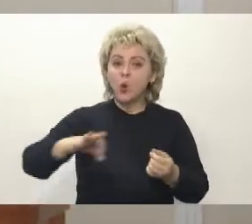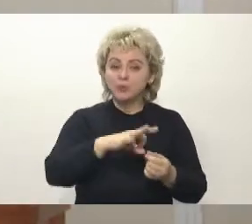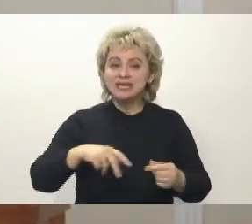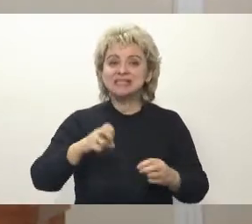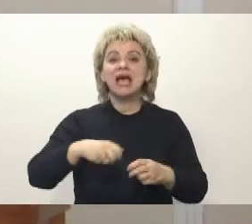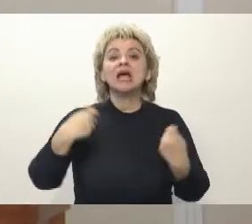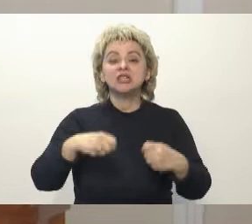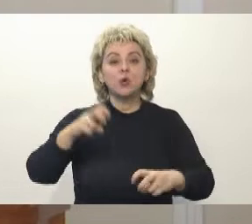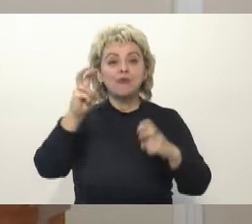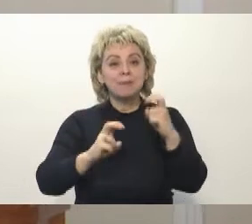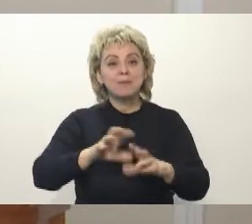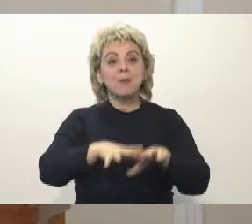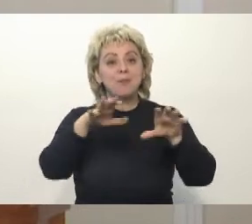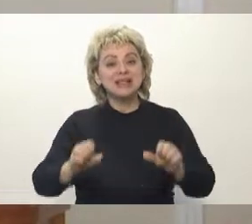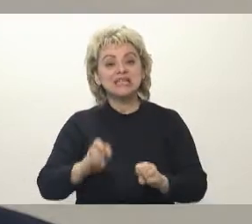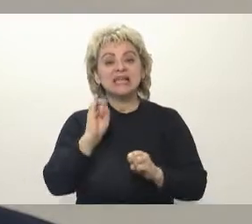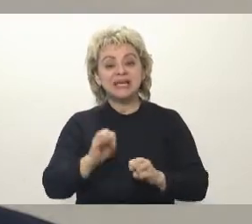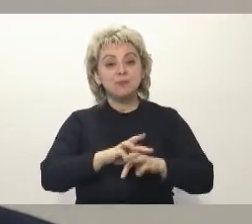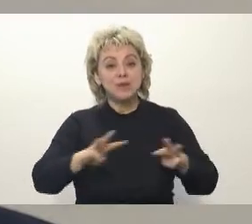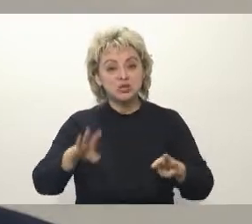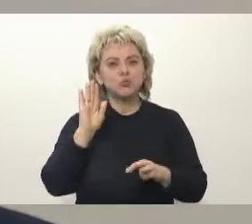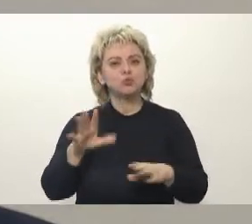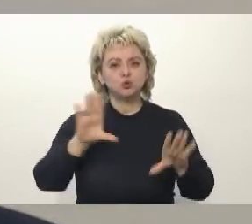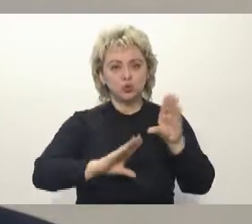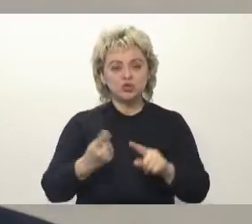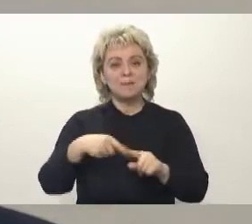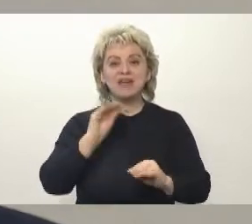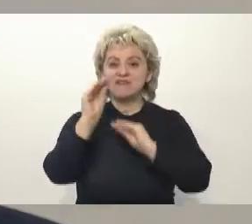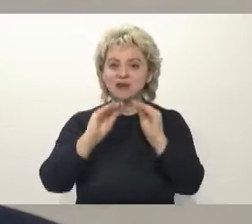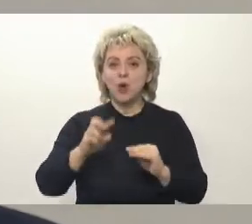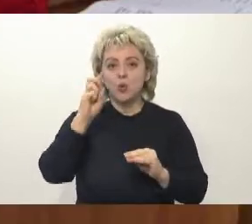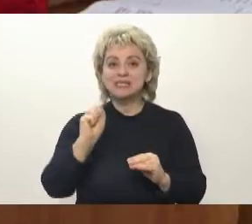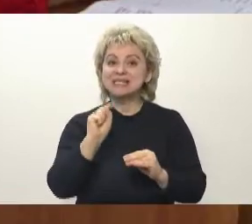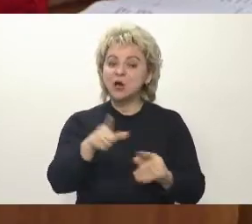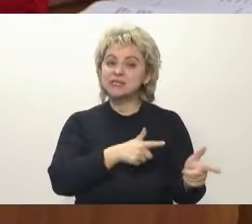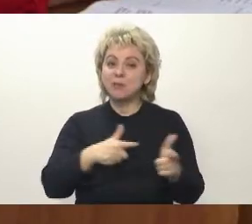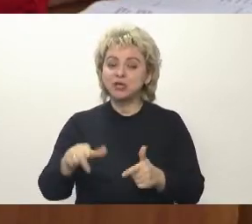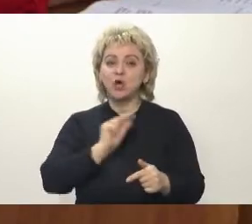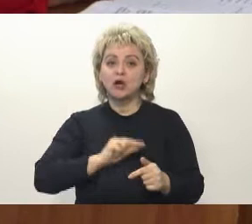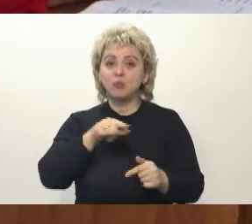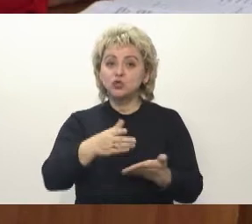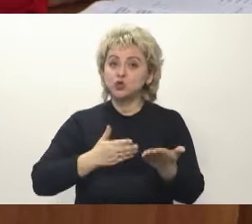области, Торгово-промышленной палаты и министерств и будет учитываться при формировании госзаказа на подготовку